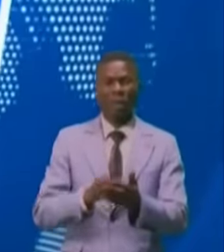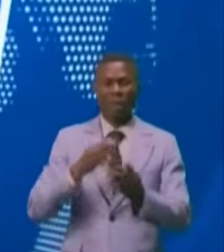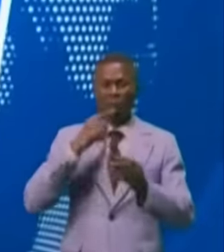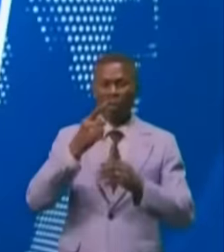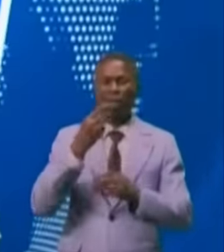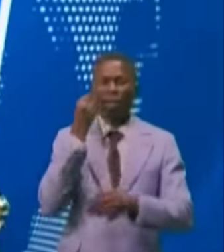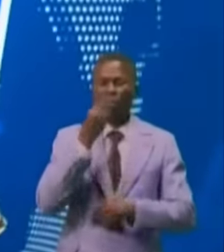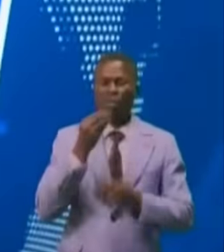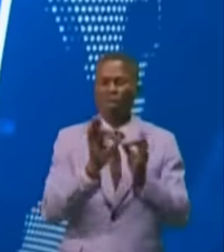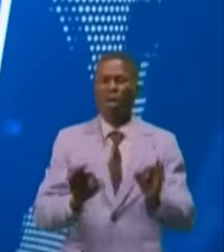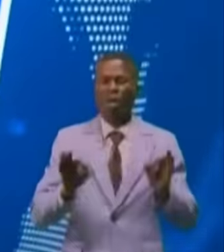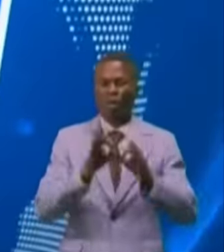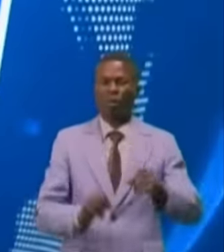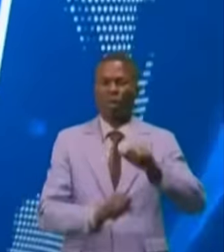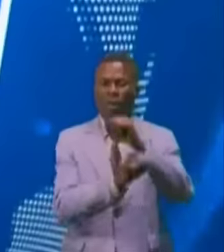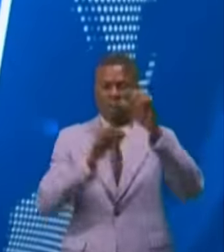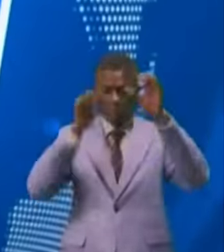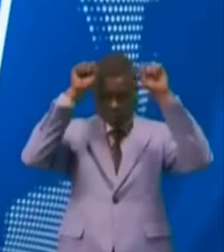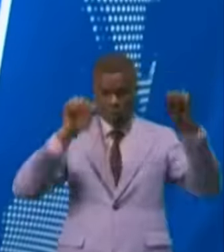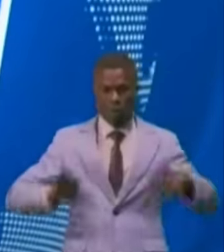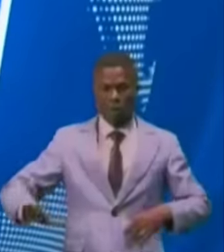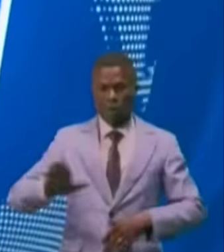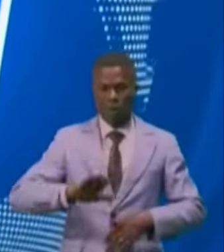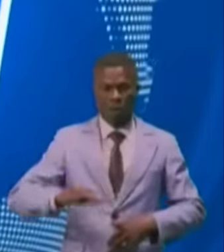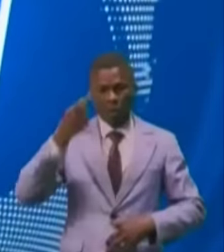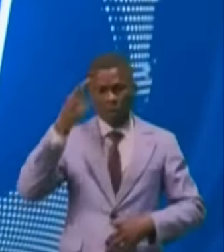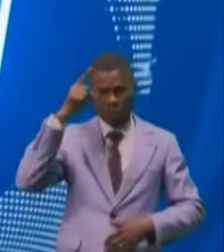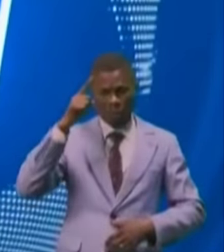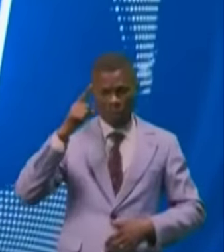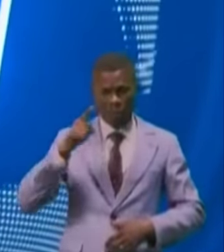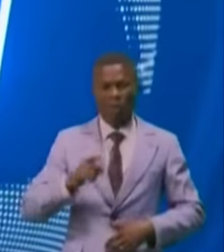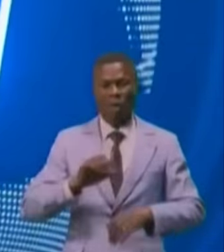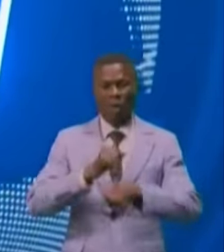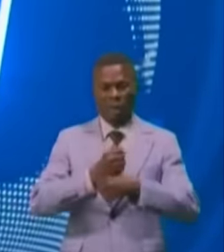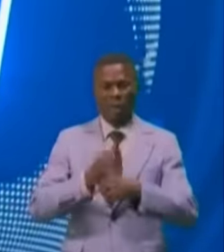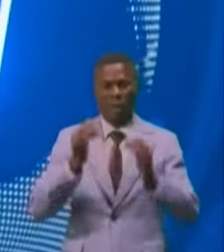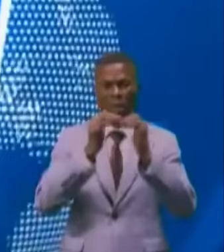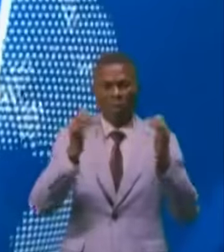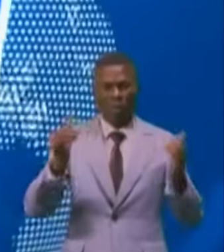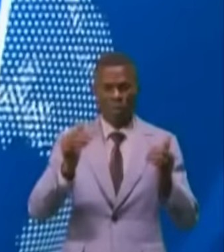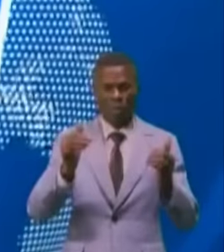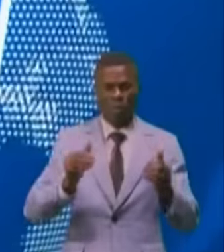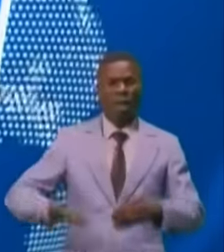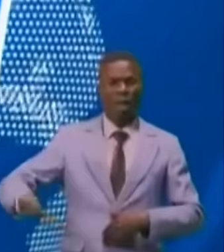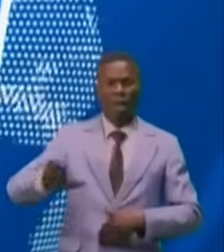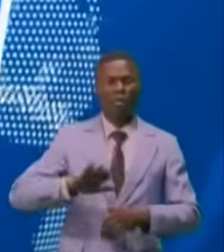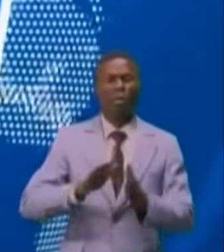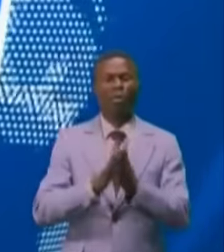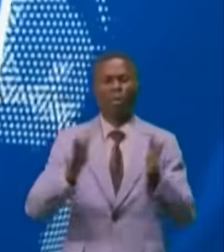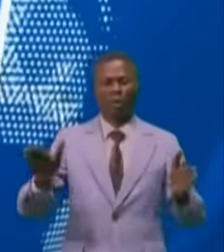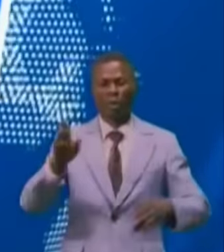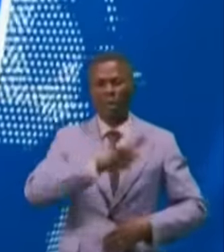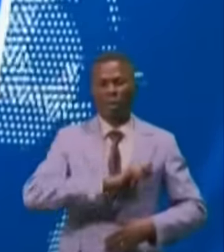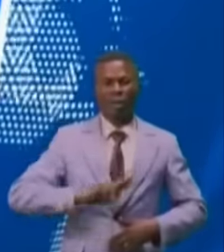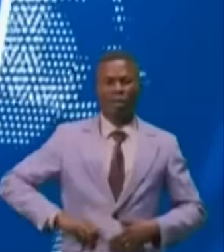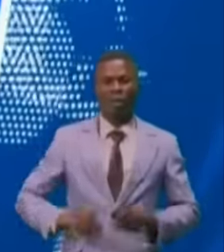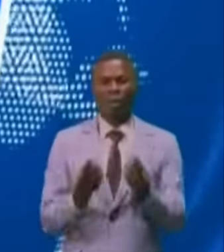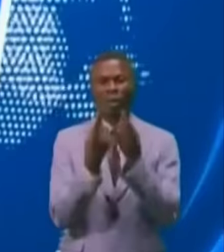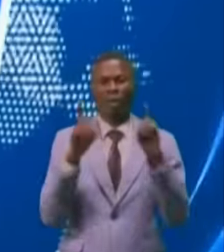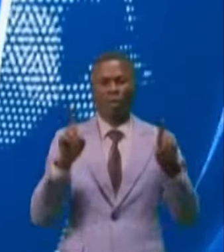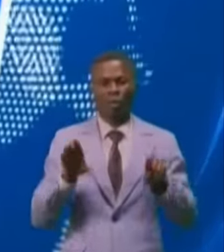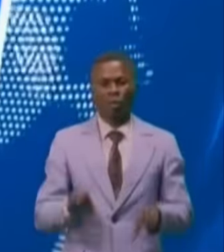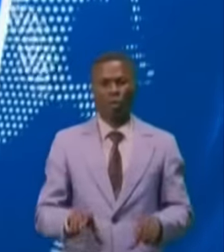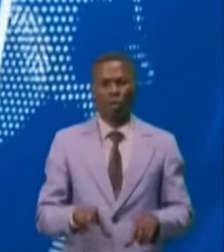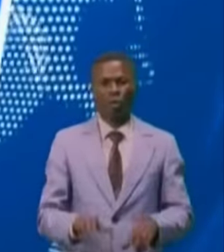fort d'accompagnement au président de la République pour le rétablissement de la paix sur toute l'étendue de la République démocratique